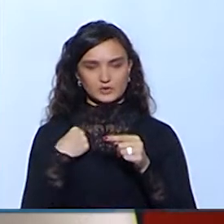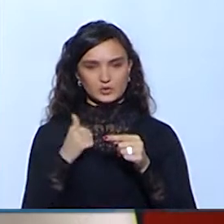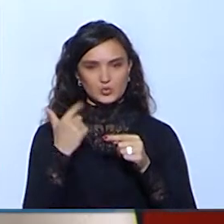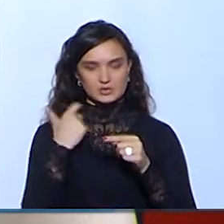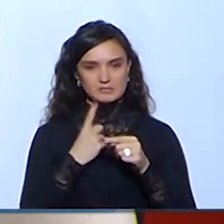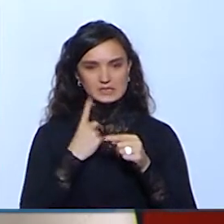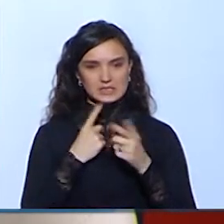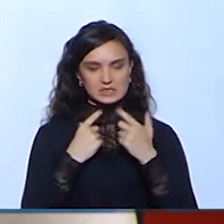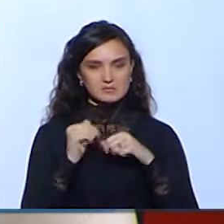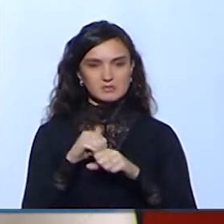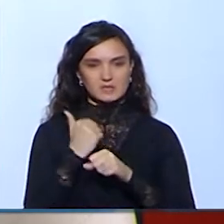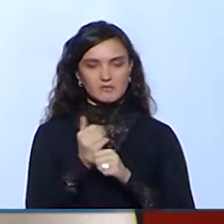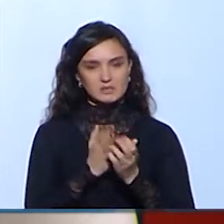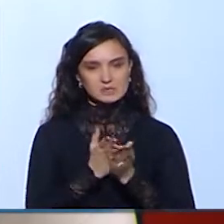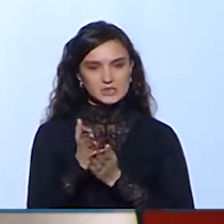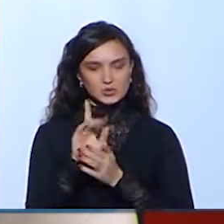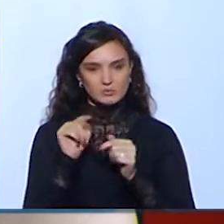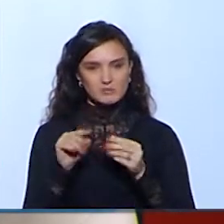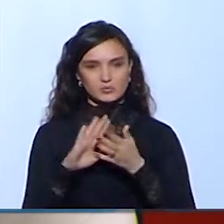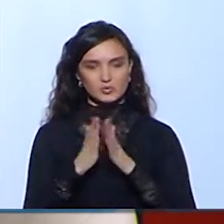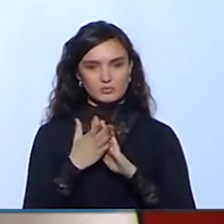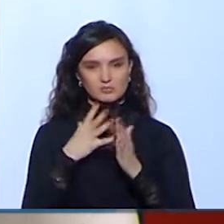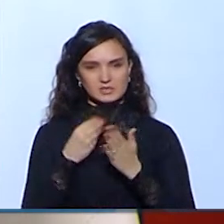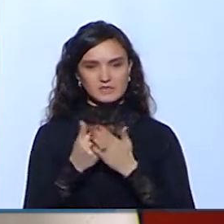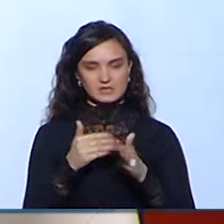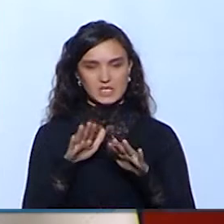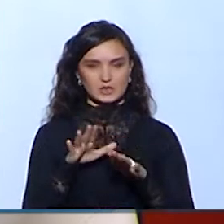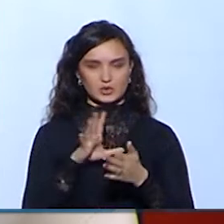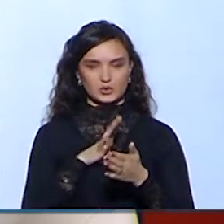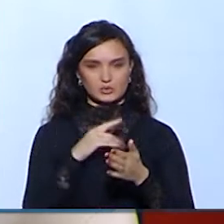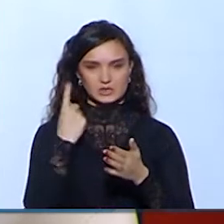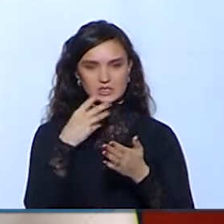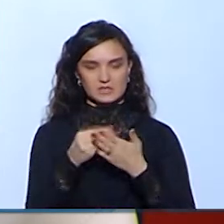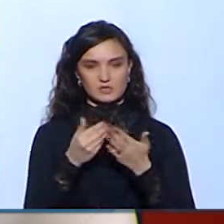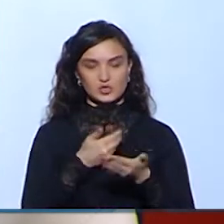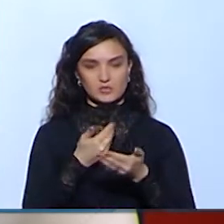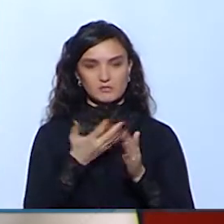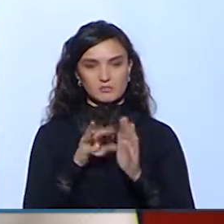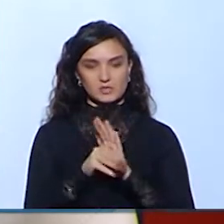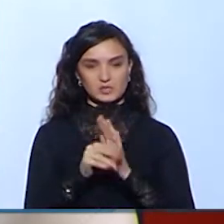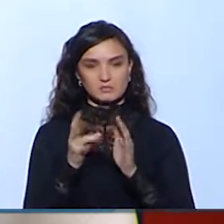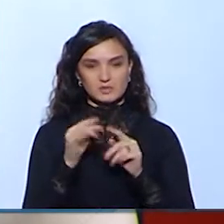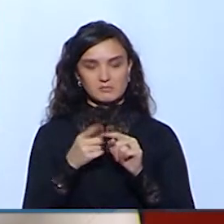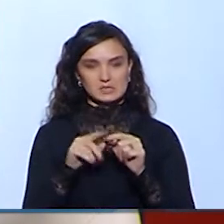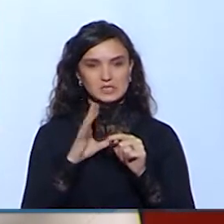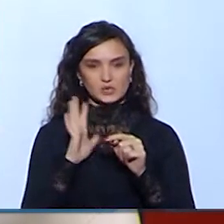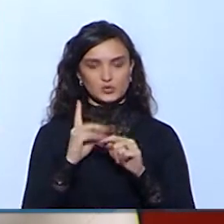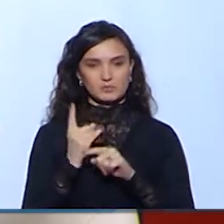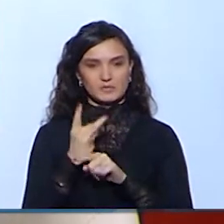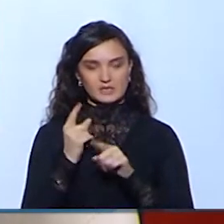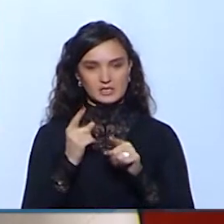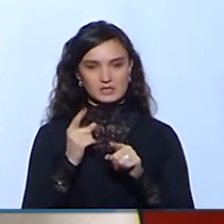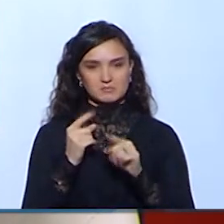როგორც სპეციალისტების მთავარი მიზანია, რომ ამ მდგომარეობას თავისი ადგილი ქონდეს ინდივიდის ცხოვრებაში. თუმცა ეს არ იყოს პირველადი,